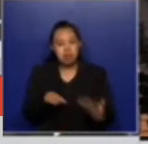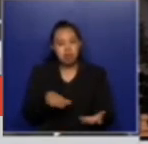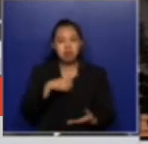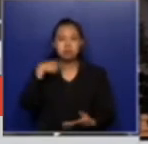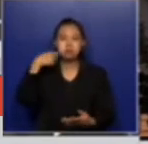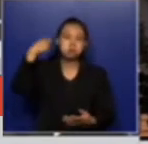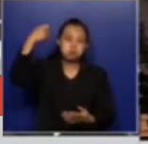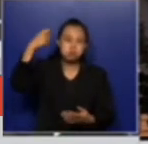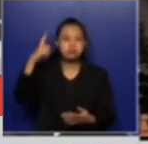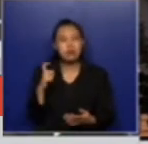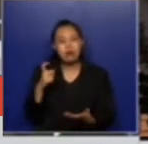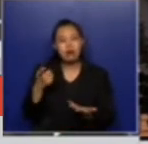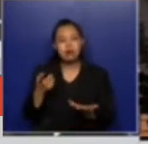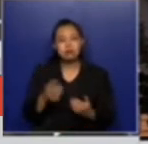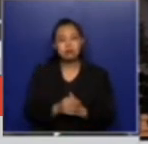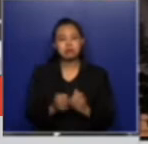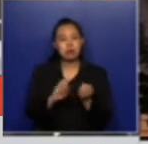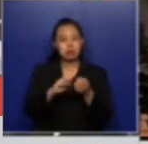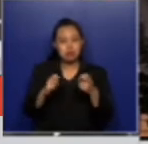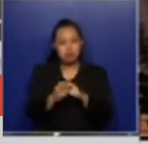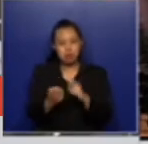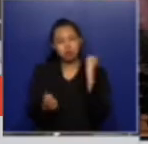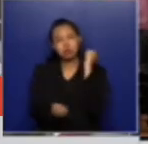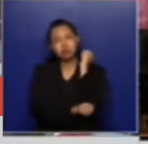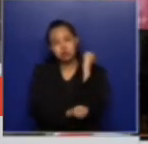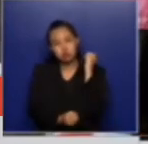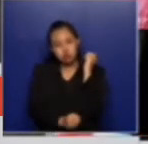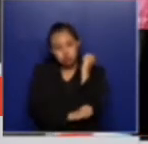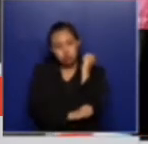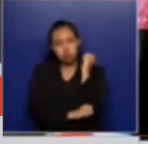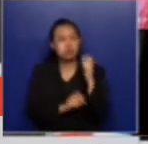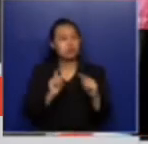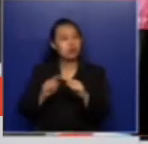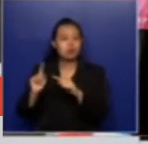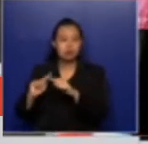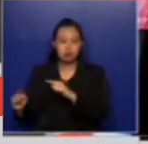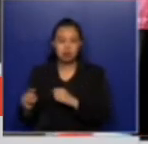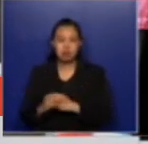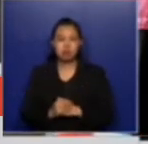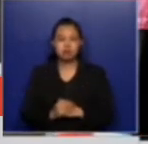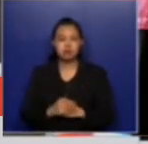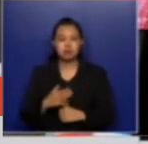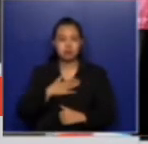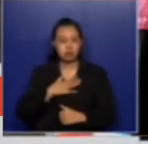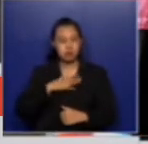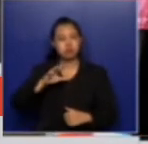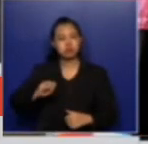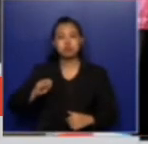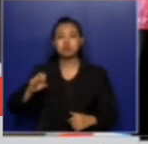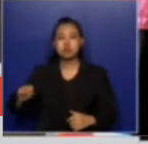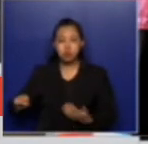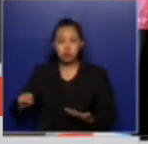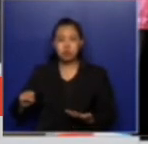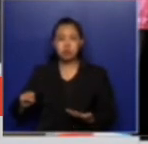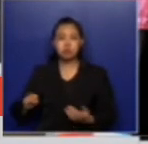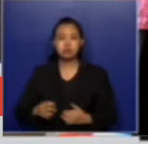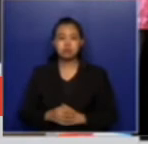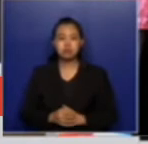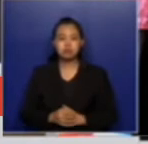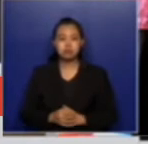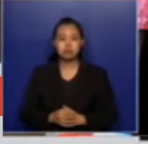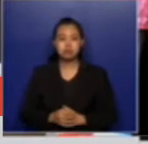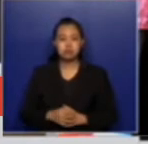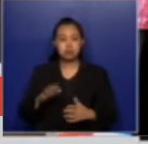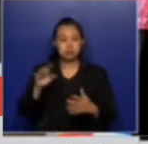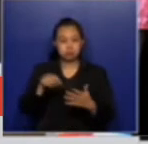ตายกับปัญหาความยากแค้นความลำบากเราเป็นผู้แทนราษฎรนะครับท่านประธานเรามาจาก